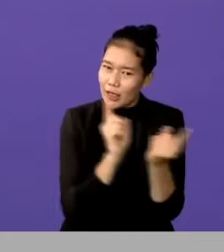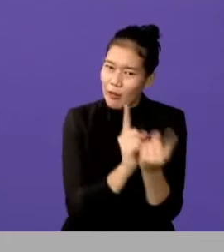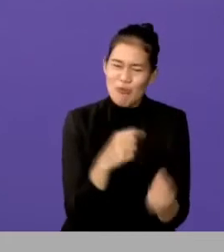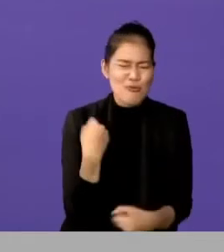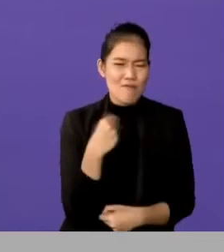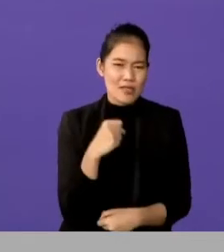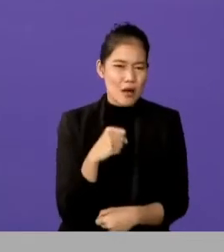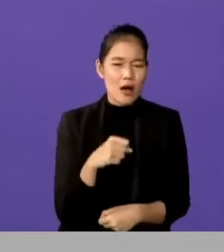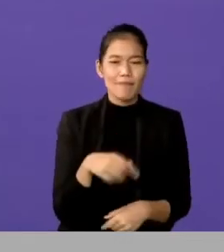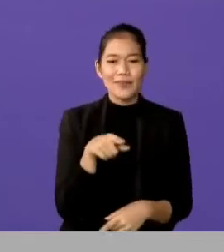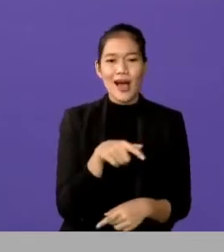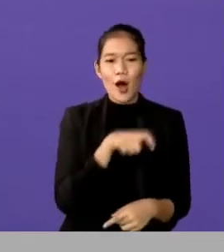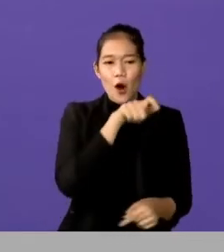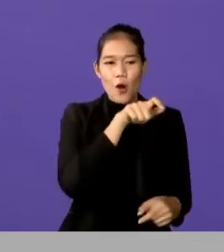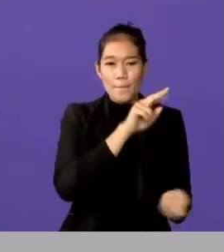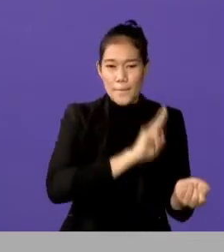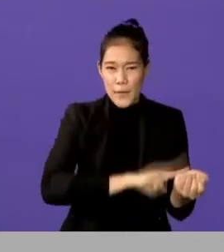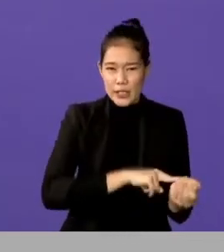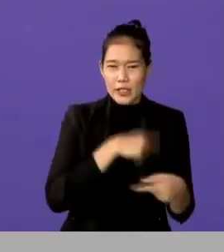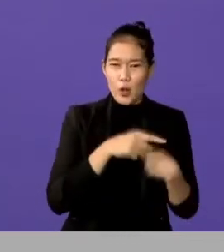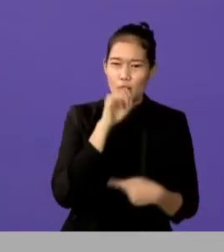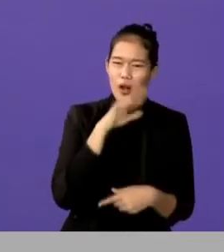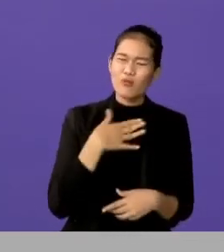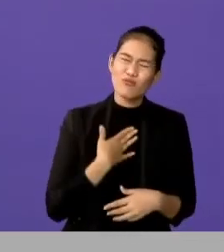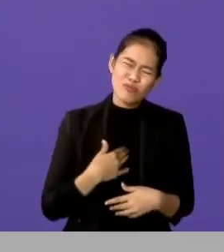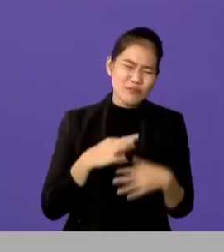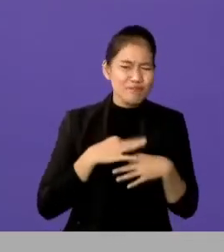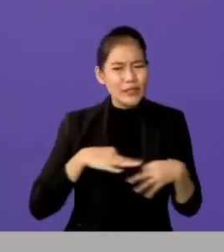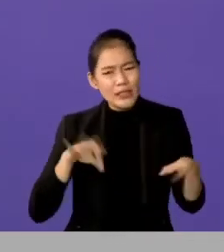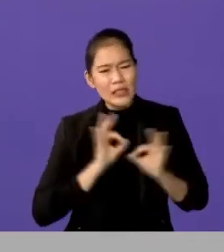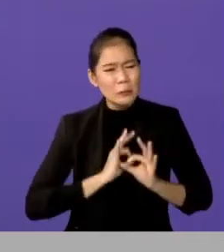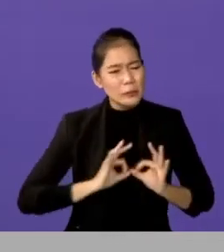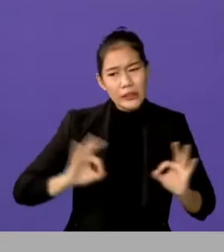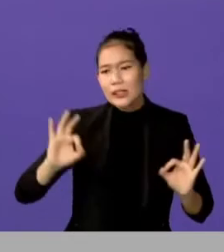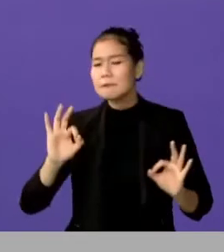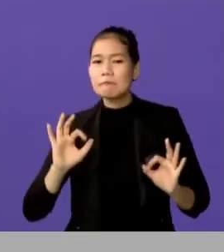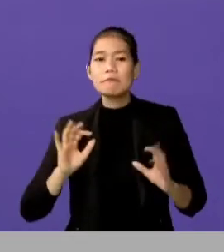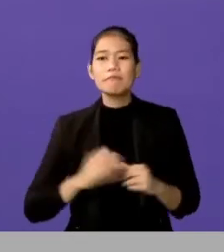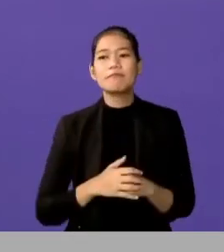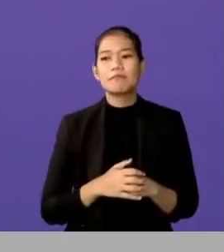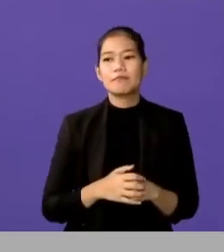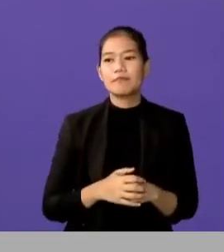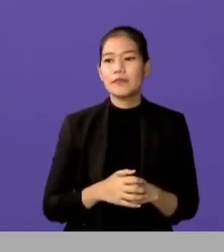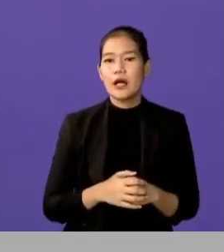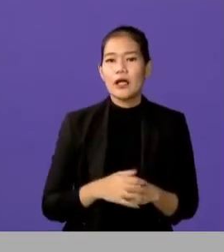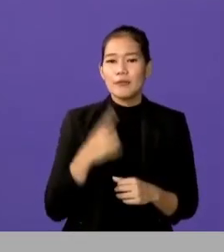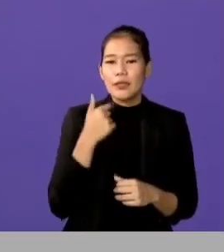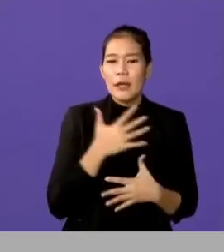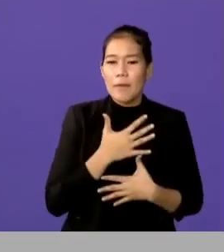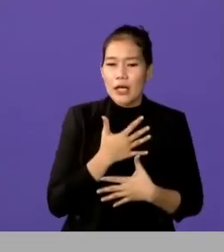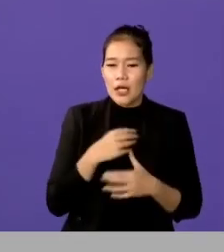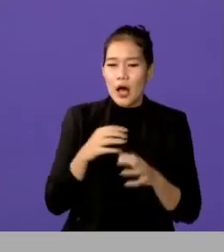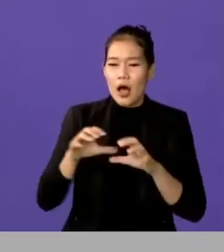gitu Jadi mereka lebih senep bilang saya kesepian dokter saya apa sih namanya merasa